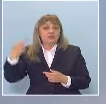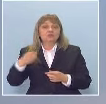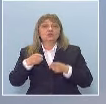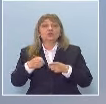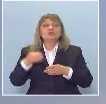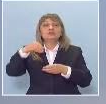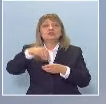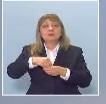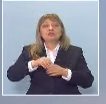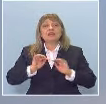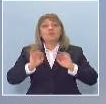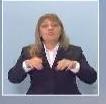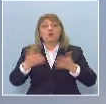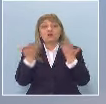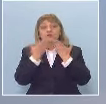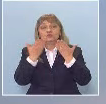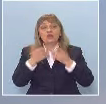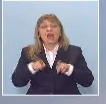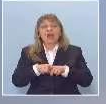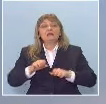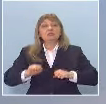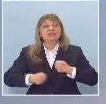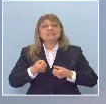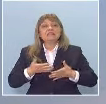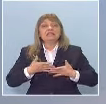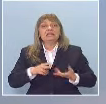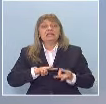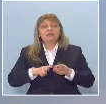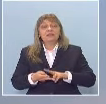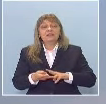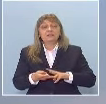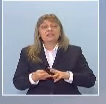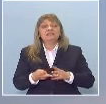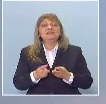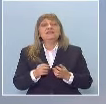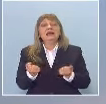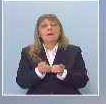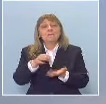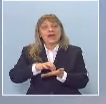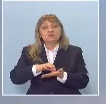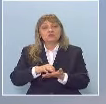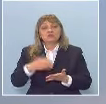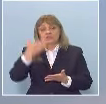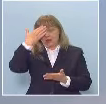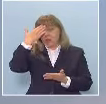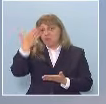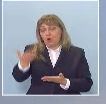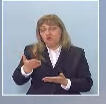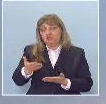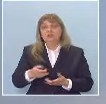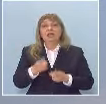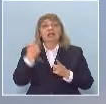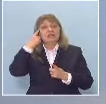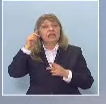на училището, като инициаторите искат да го превърнат в място за отдаване на почет пред всички наши будители, което да